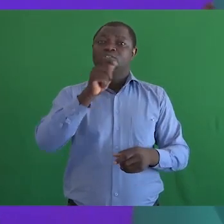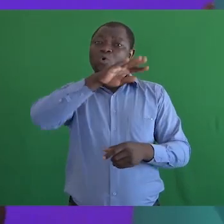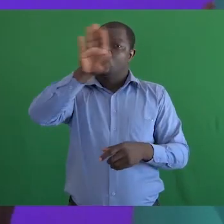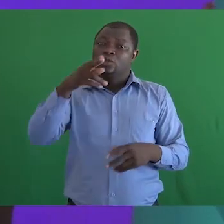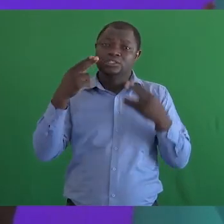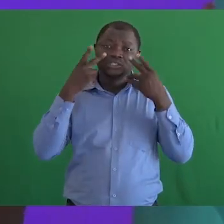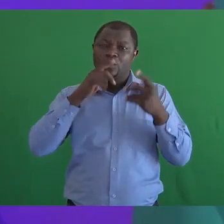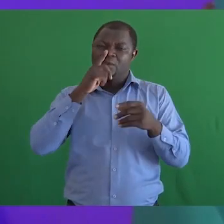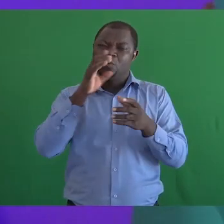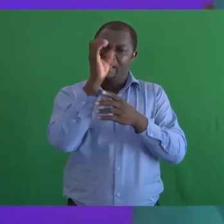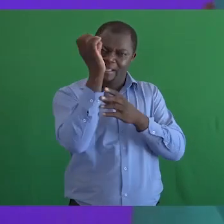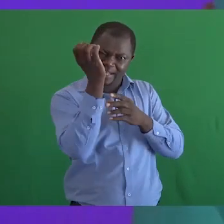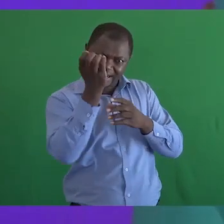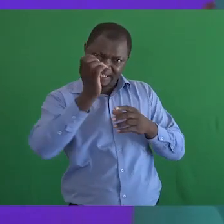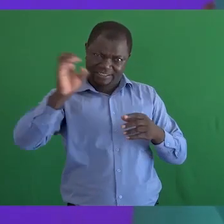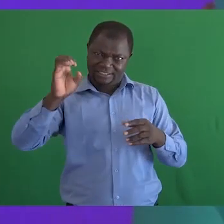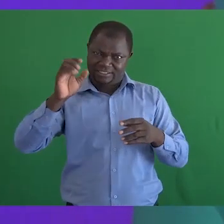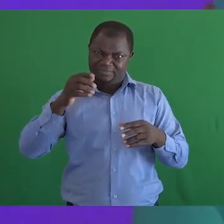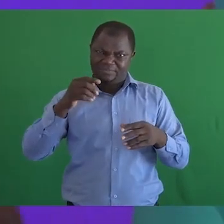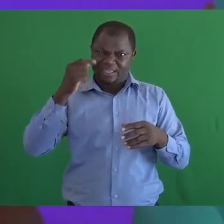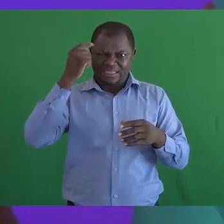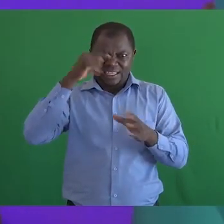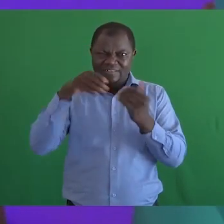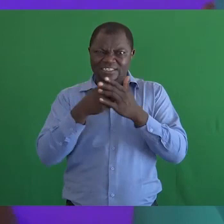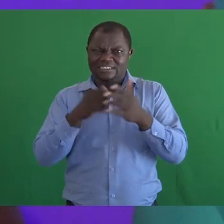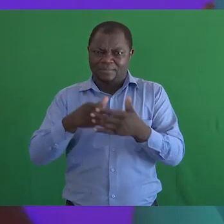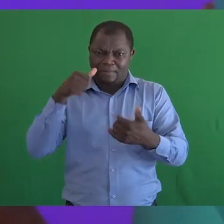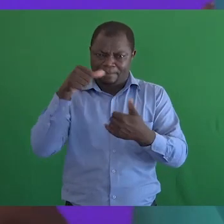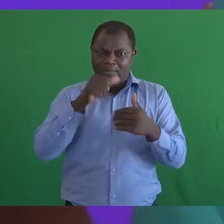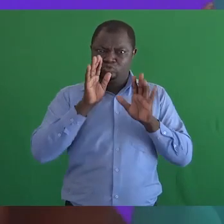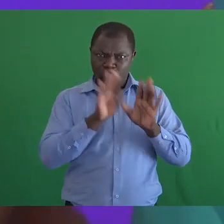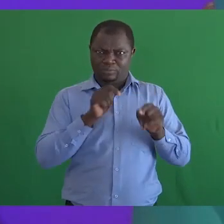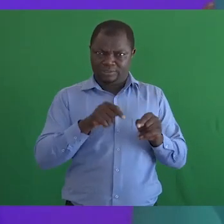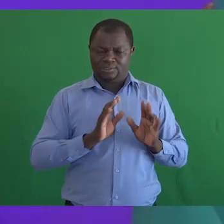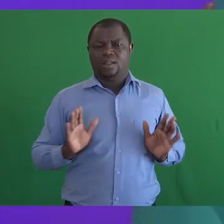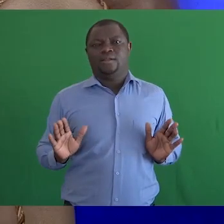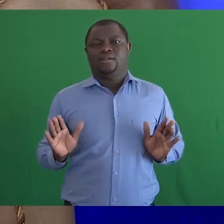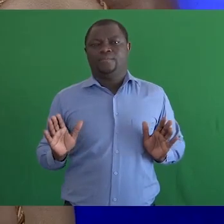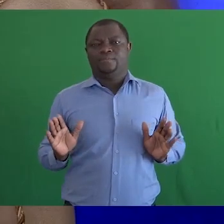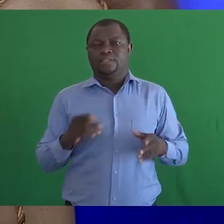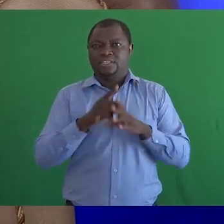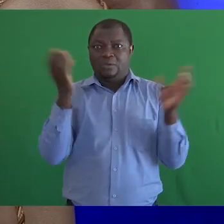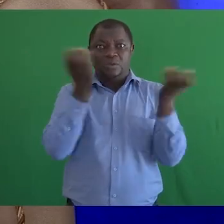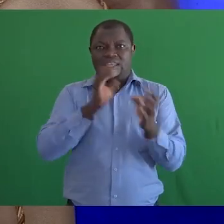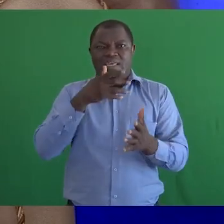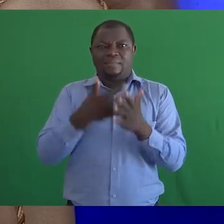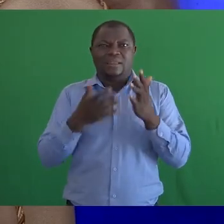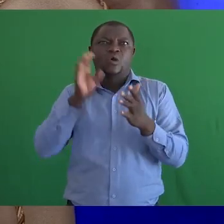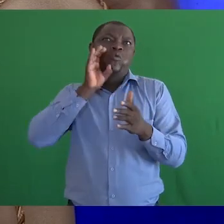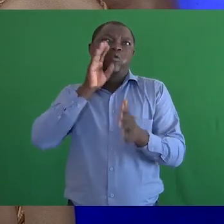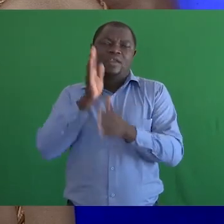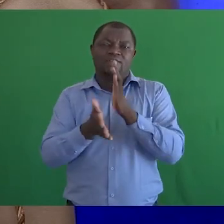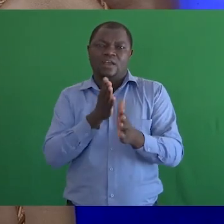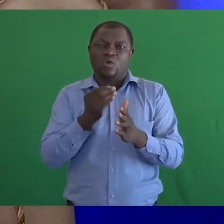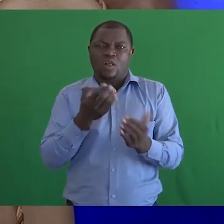kuti paunozoenda kunoguma hazvingoiti sekuti pane batani rabaiwa kuti zvatopera maguma hamuchagoni kuita